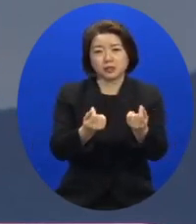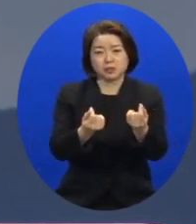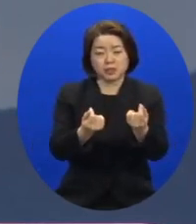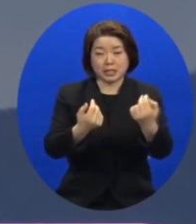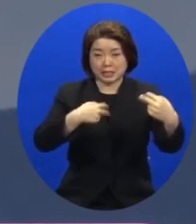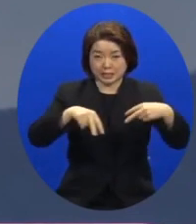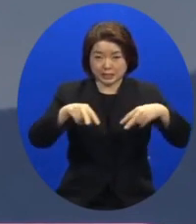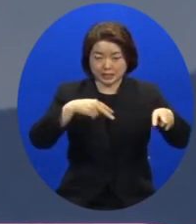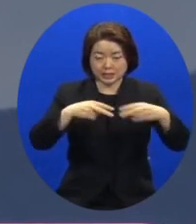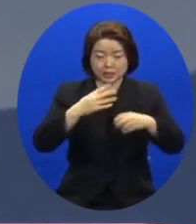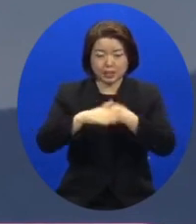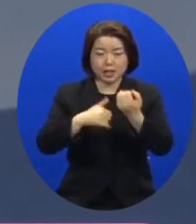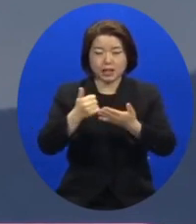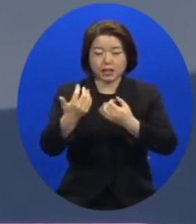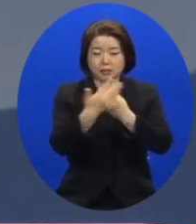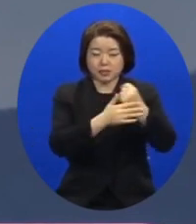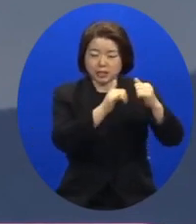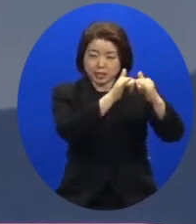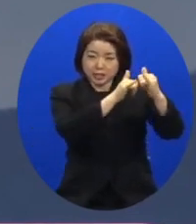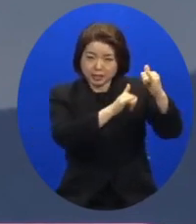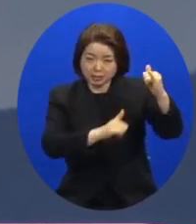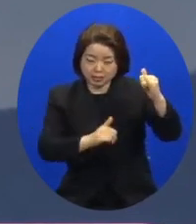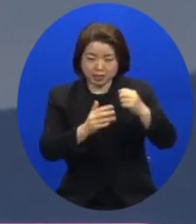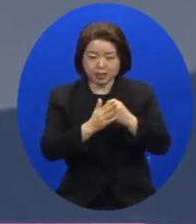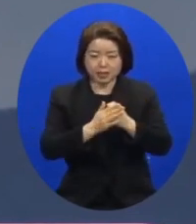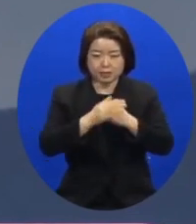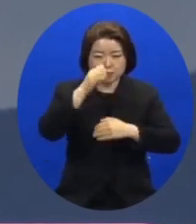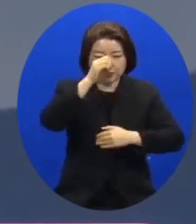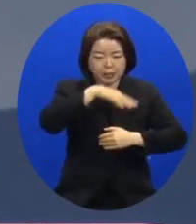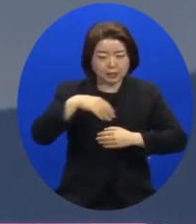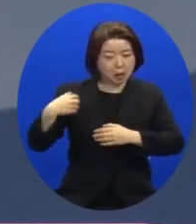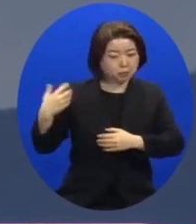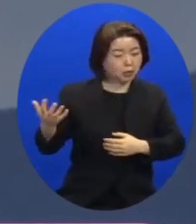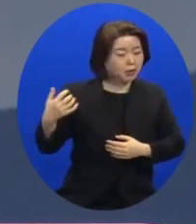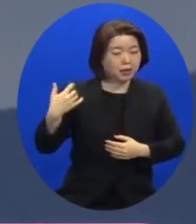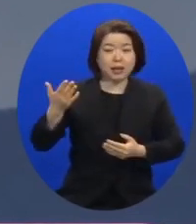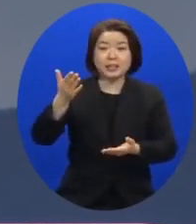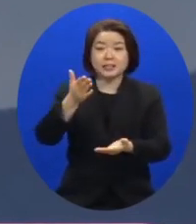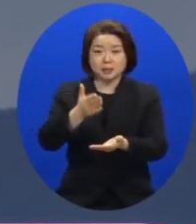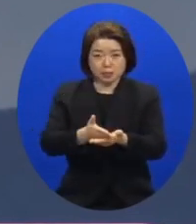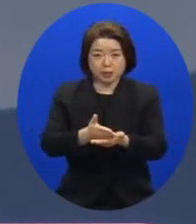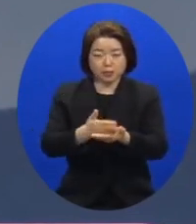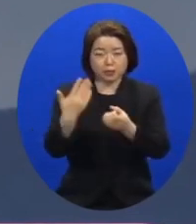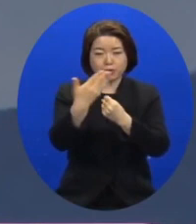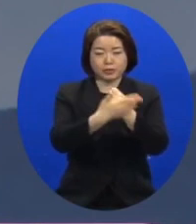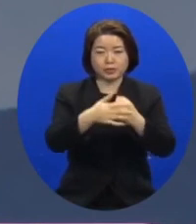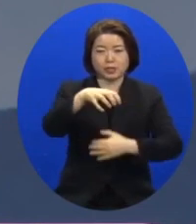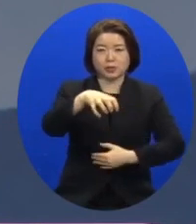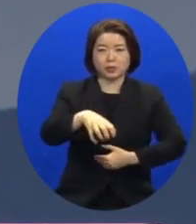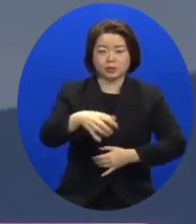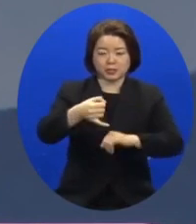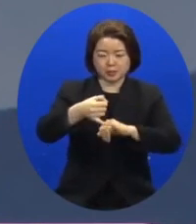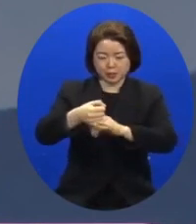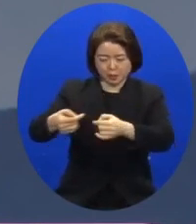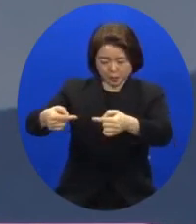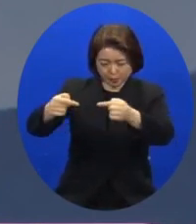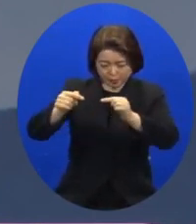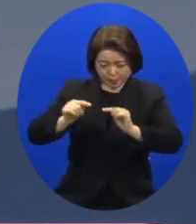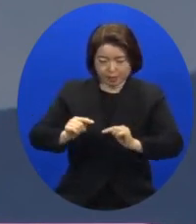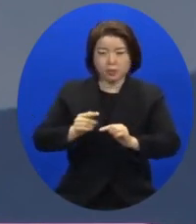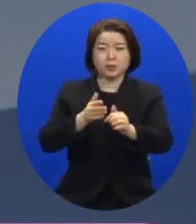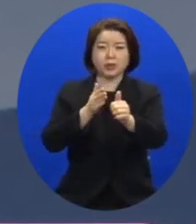역사의 여러분들이 그냥 무심히 지나치지 않게 되기를 은혜 현장에 여러분이 고 의 시기를